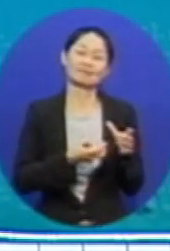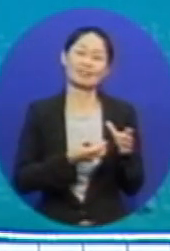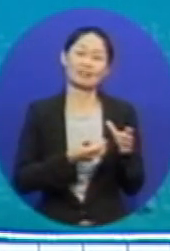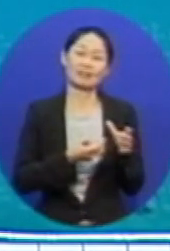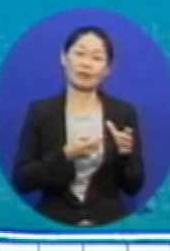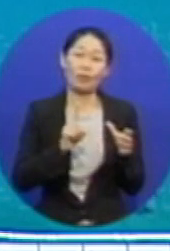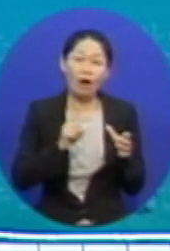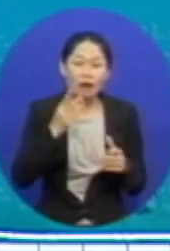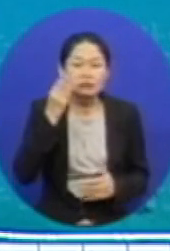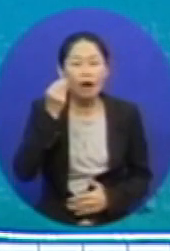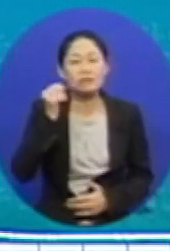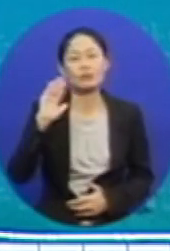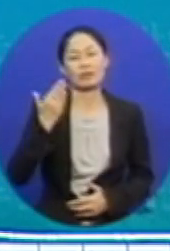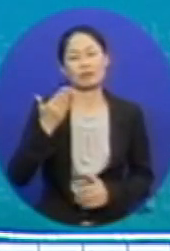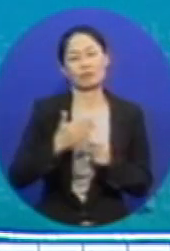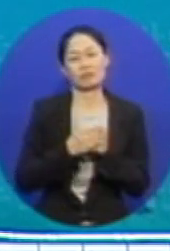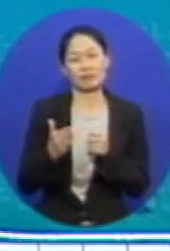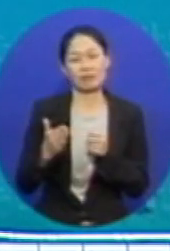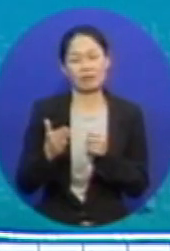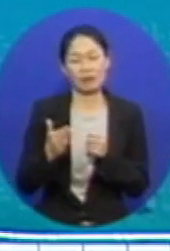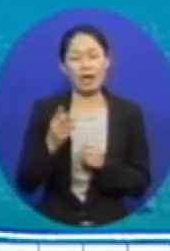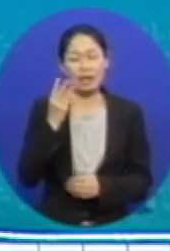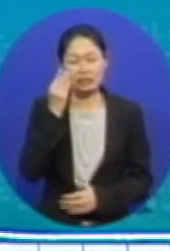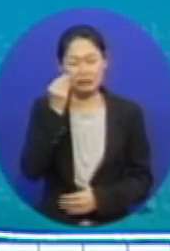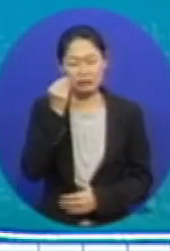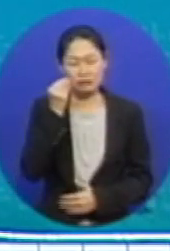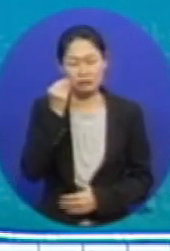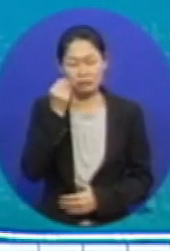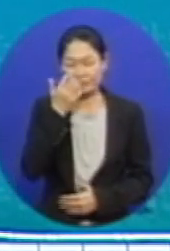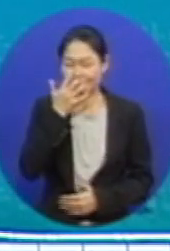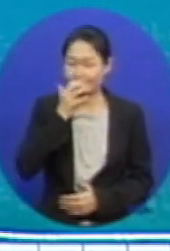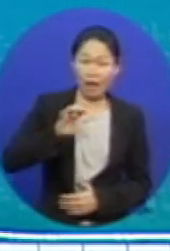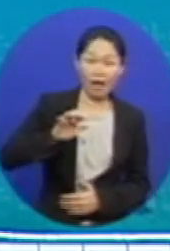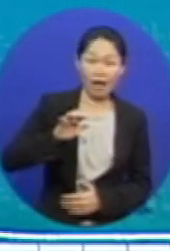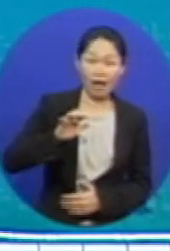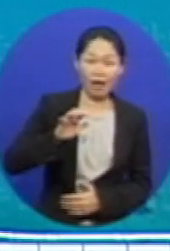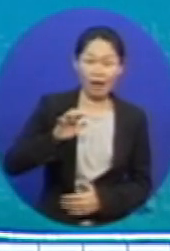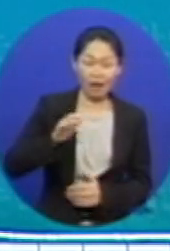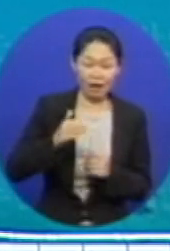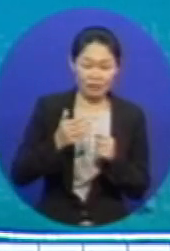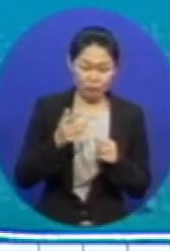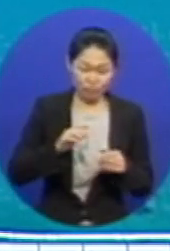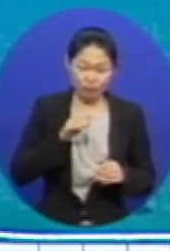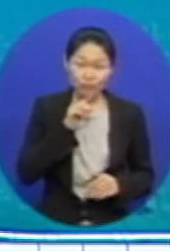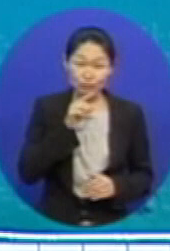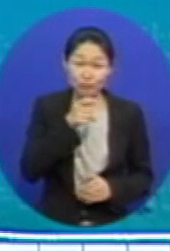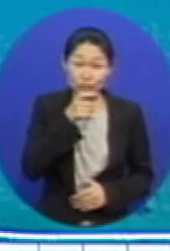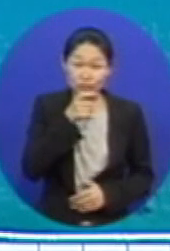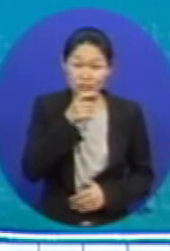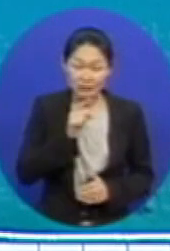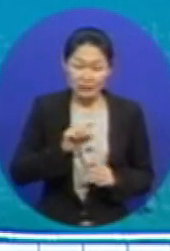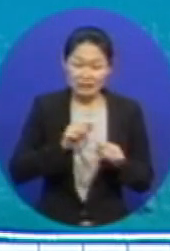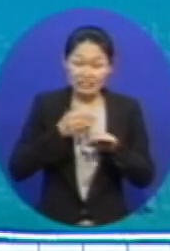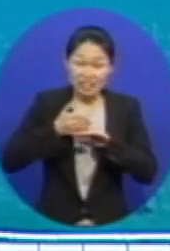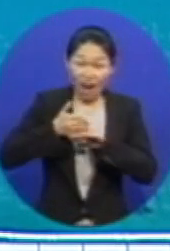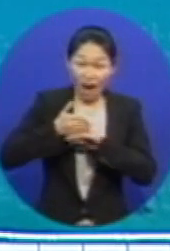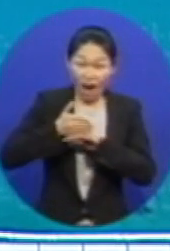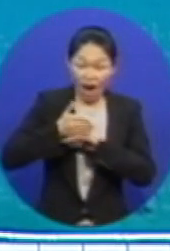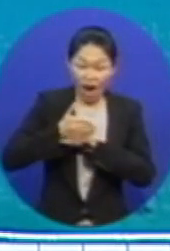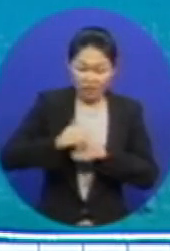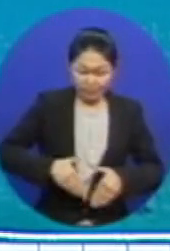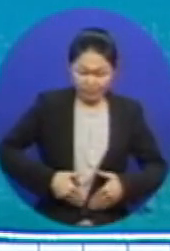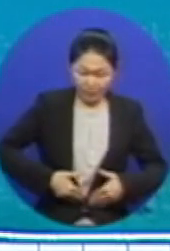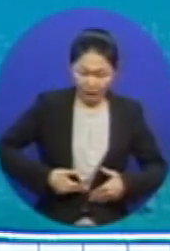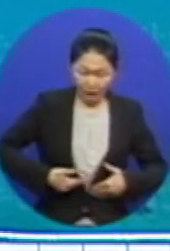적응이 됐다는 거 익숙해 진다는 거 물이 서서히 수온이 높아 지니까 크게 변한 닿는